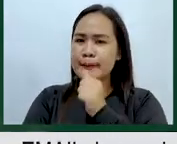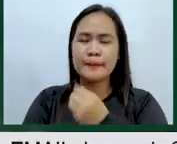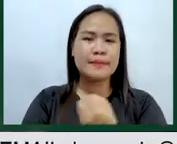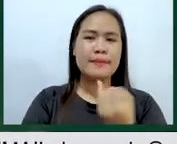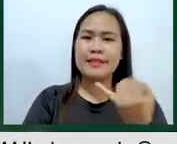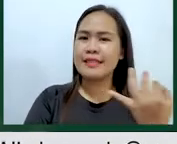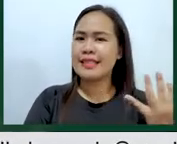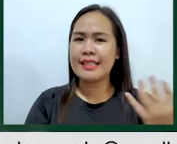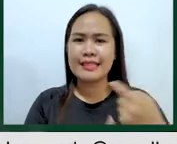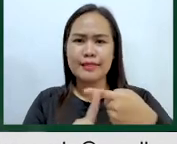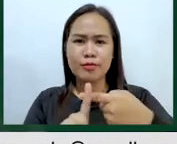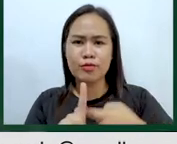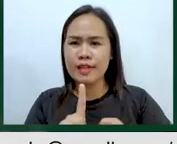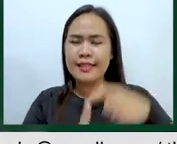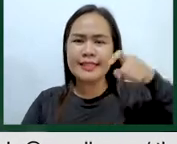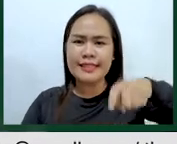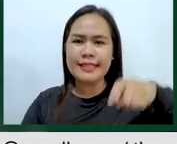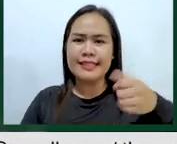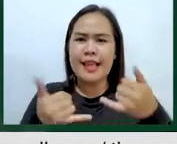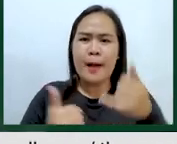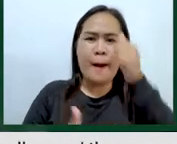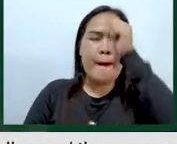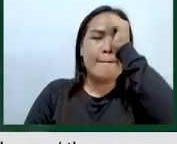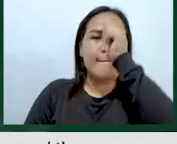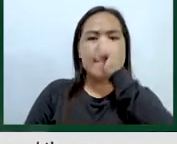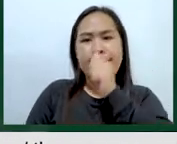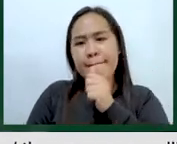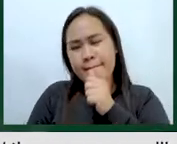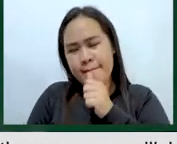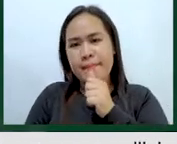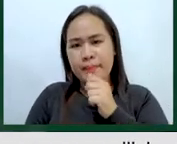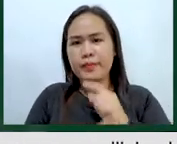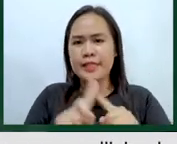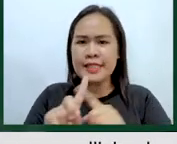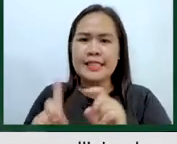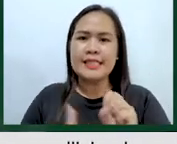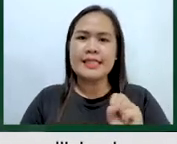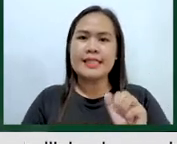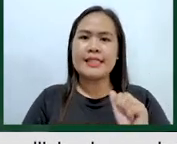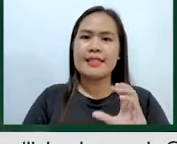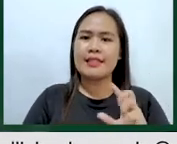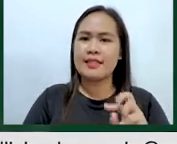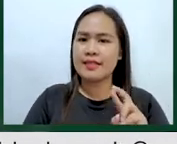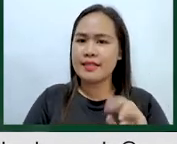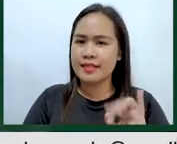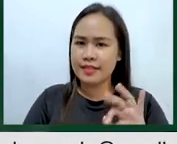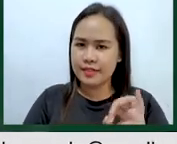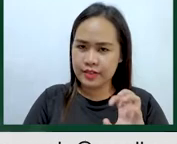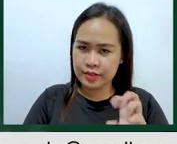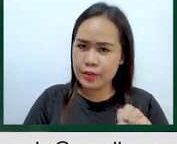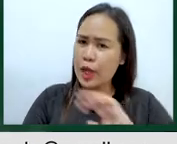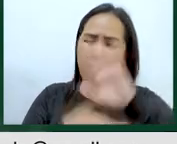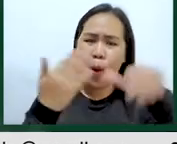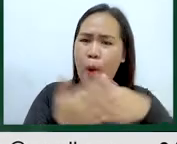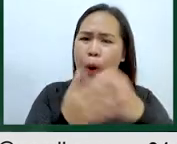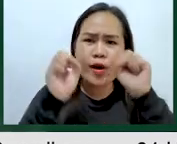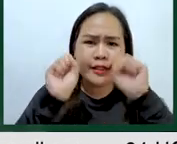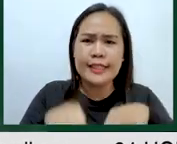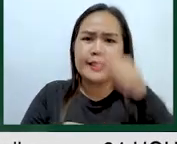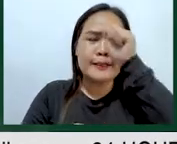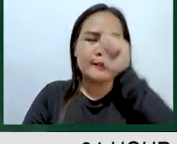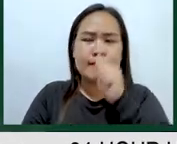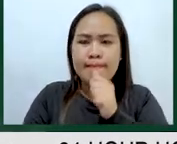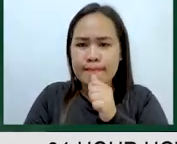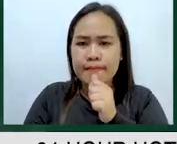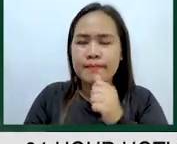ilang buwan na rin naman tayo, no, tiyagain na lang ho natin, sakripisyo lang, no, at makakaraos din naman tayo